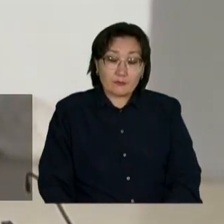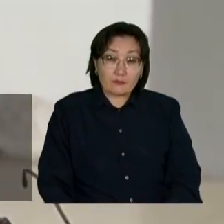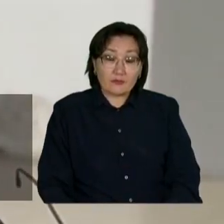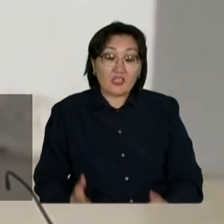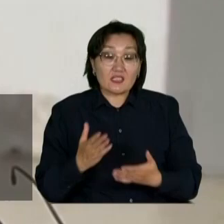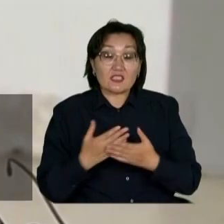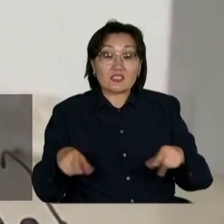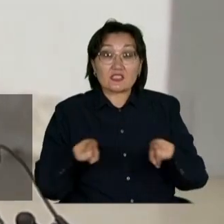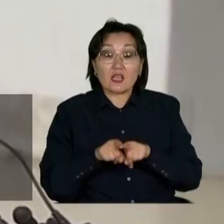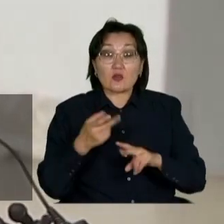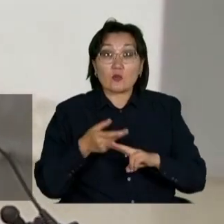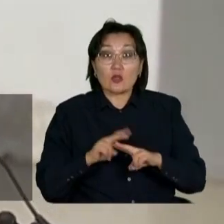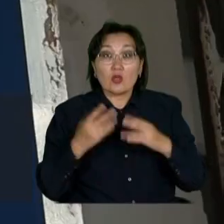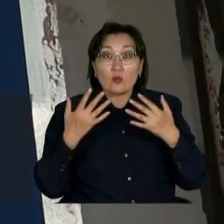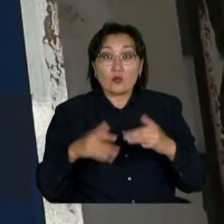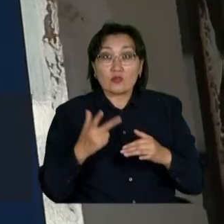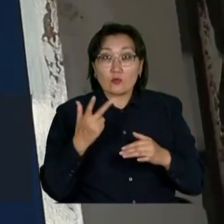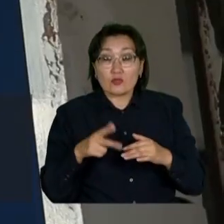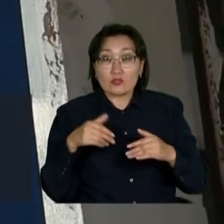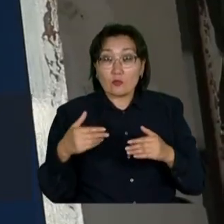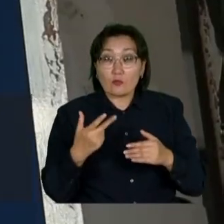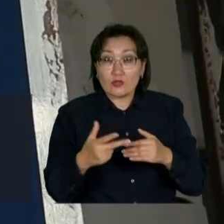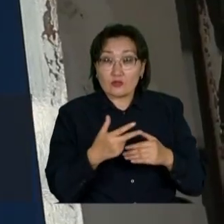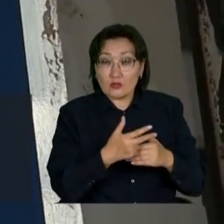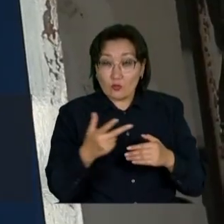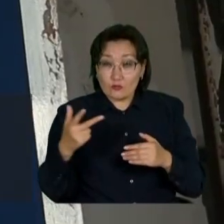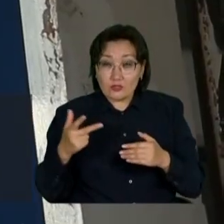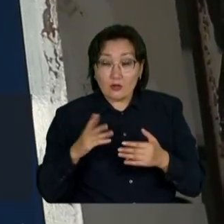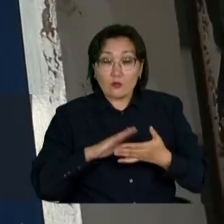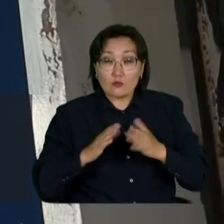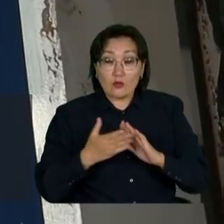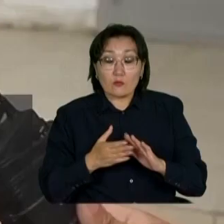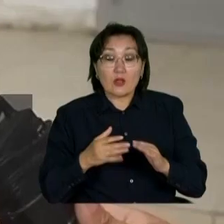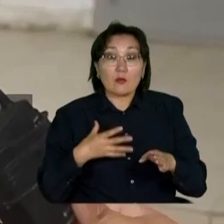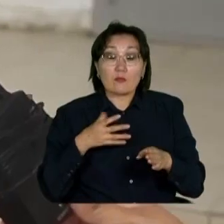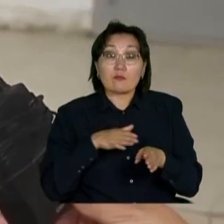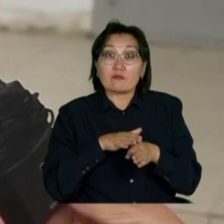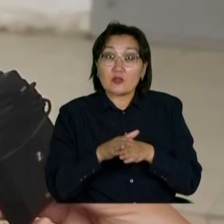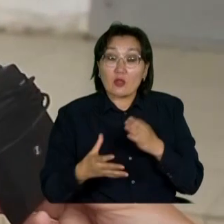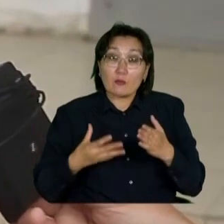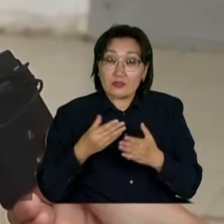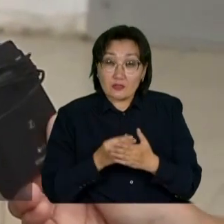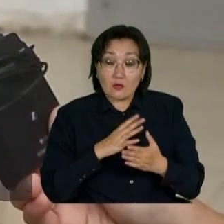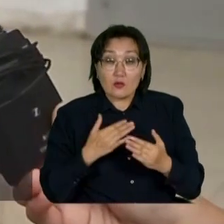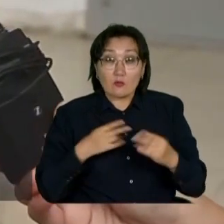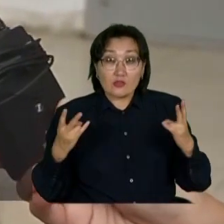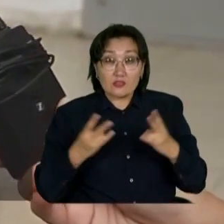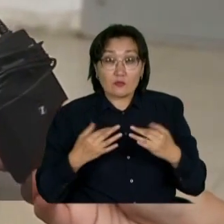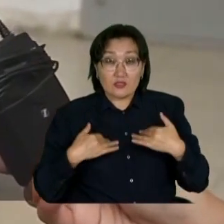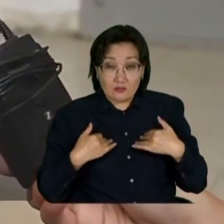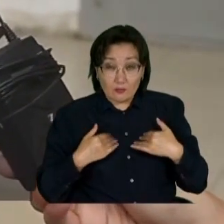Есть такие, которые даже уже по трехстороннему договору произвели полную оплату. Но самое главное, нам нужно было, чтобы нас